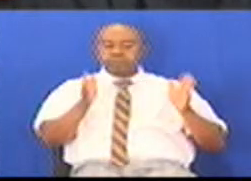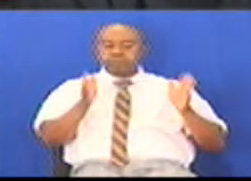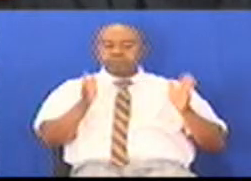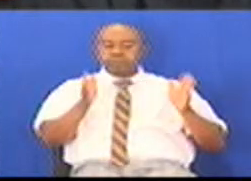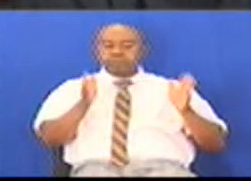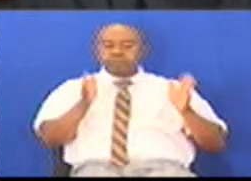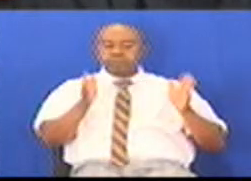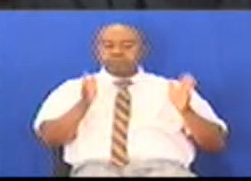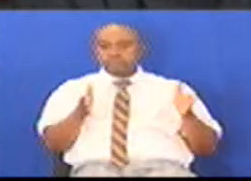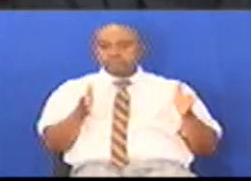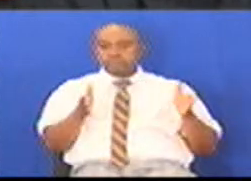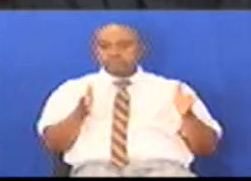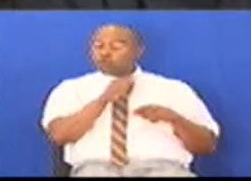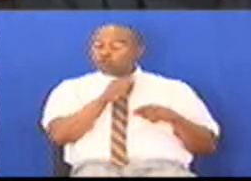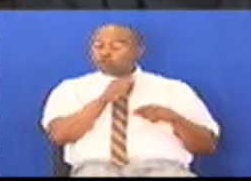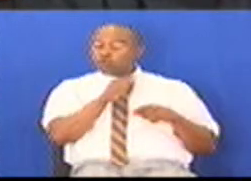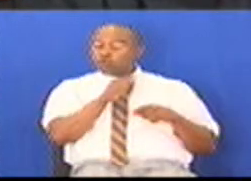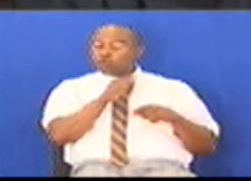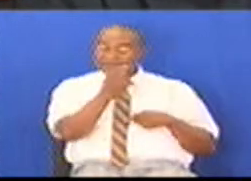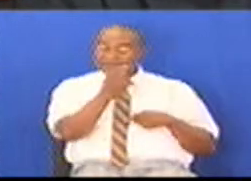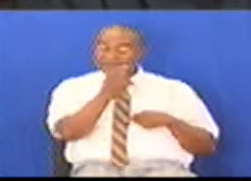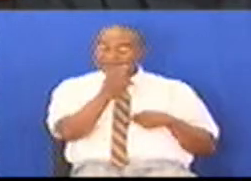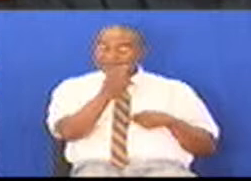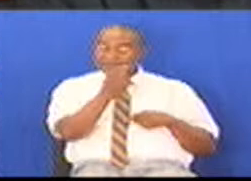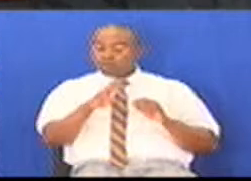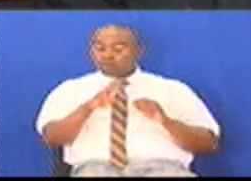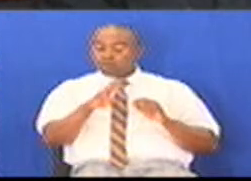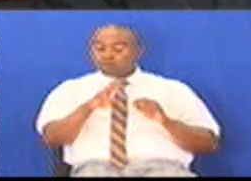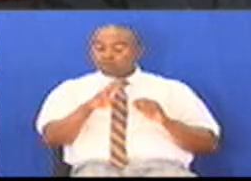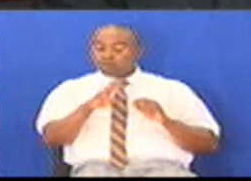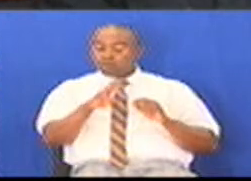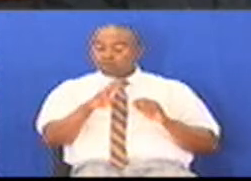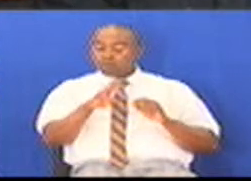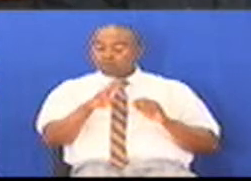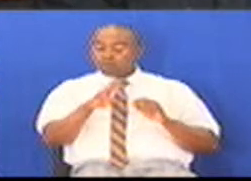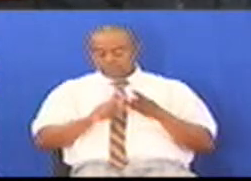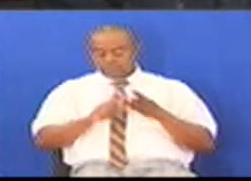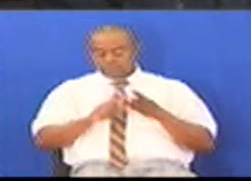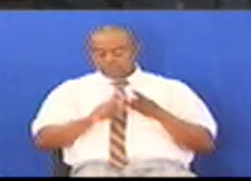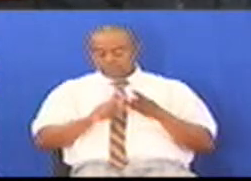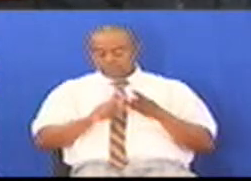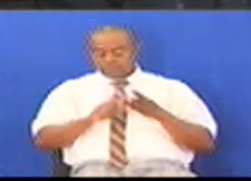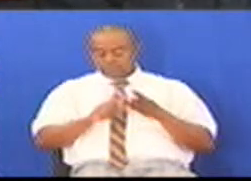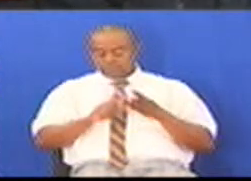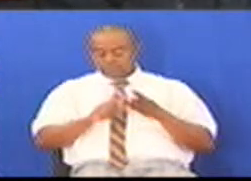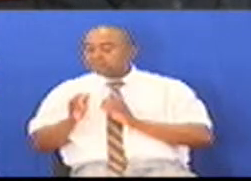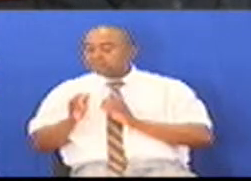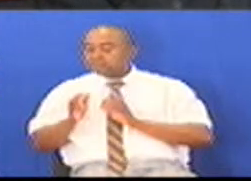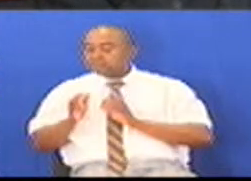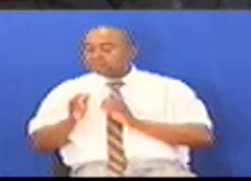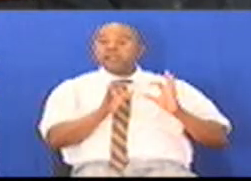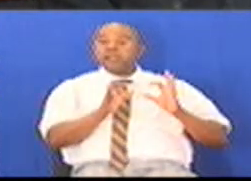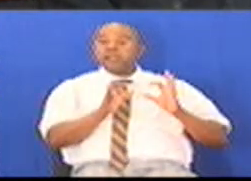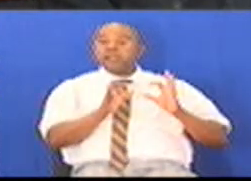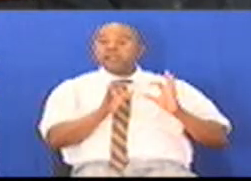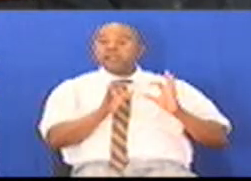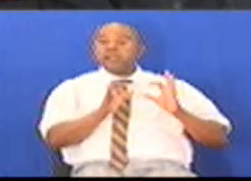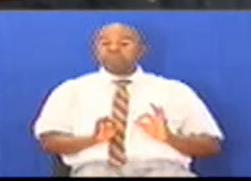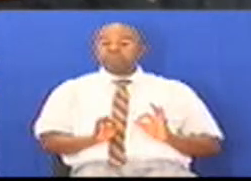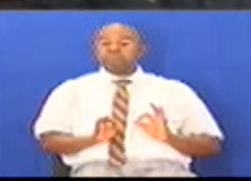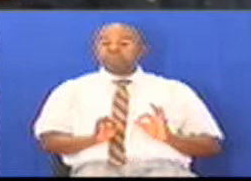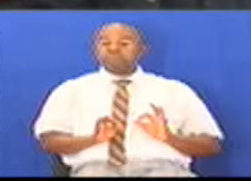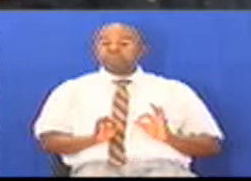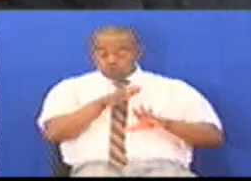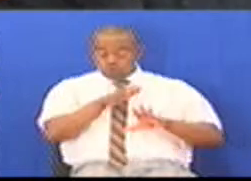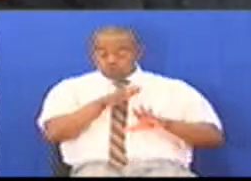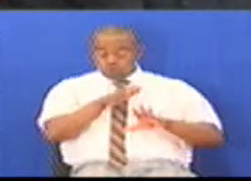ni mwaka wa fedha wa serikali au mwaka wa kalenda. Tatu, serikali za mitaa zijipange vizuri katika kuainisha maeneo ya wafanyabiashara